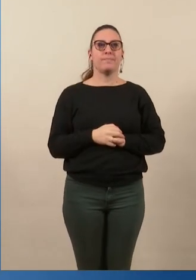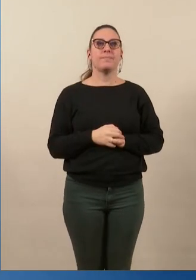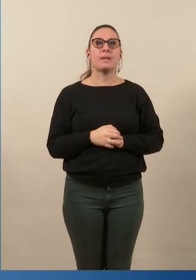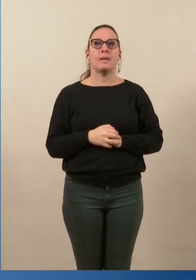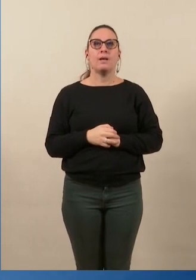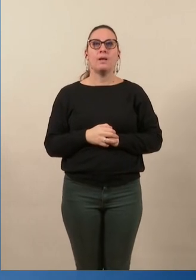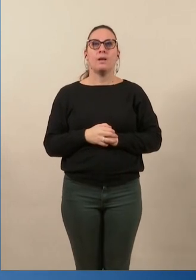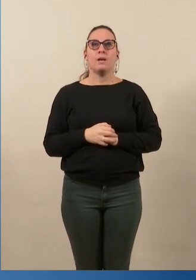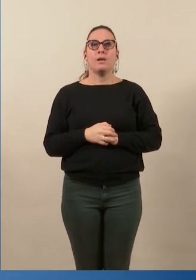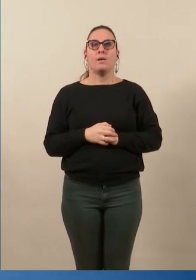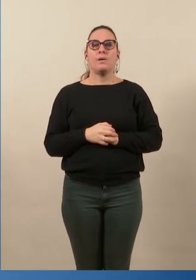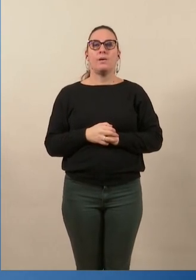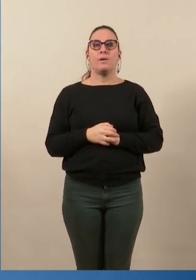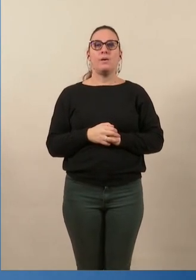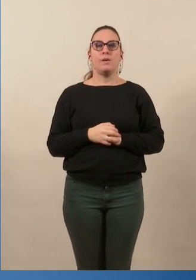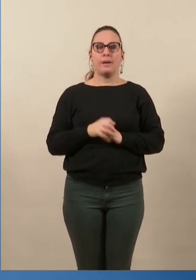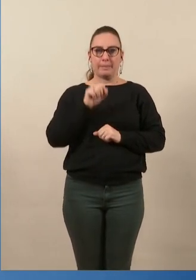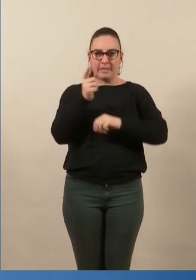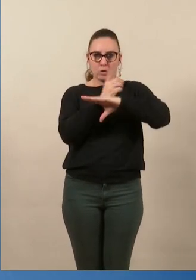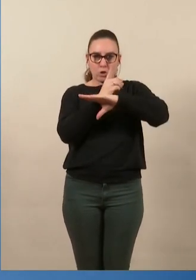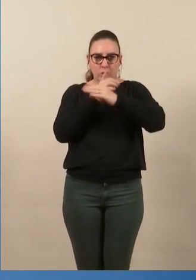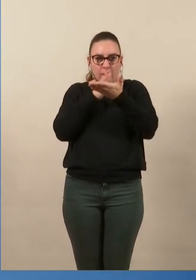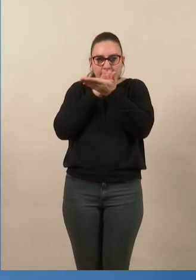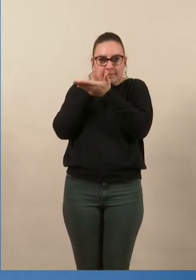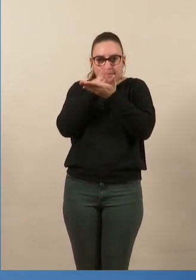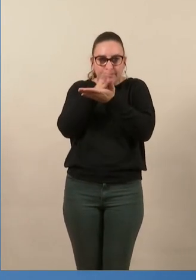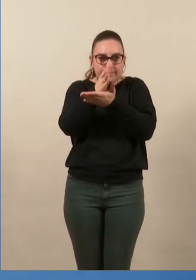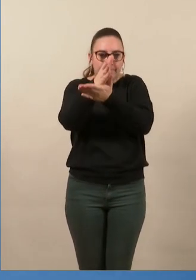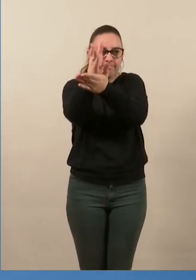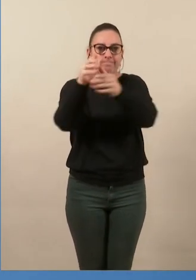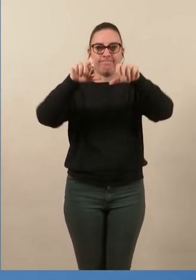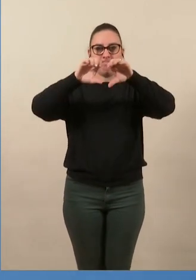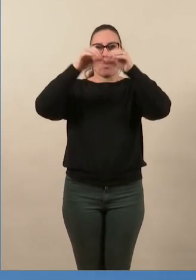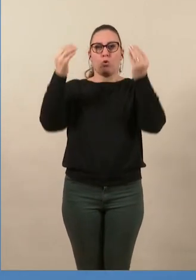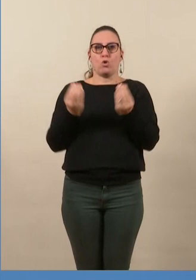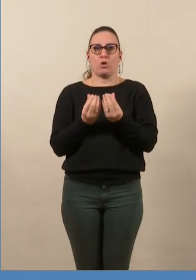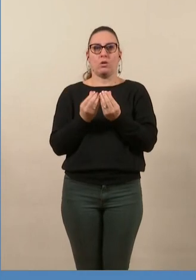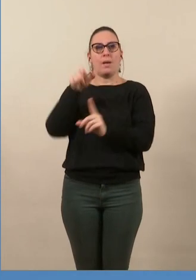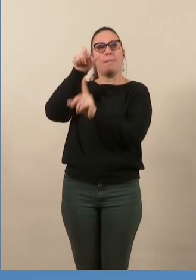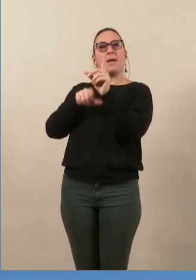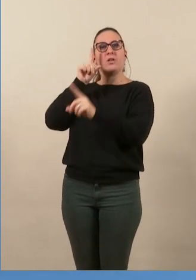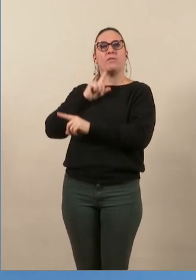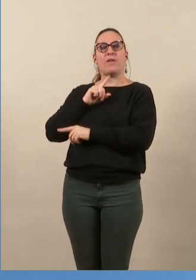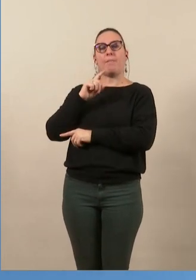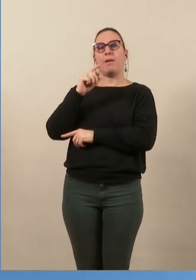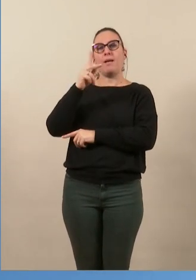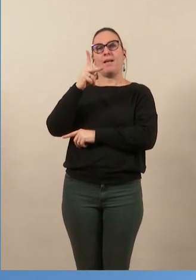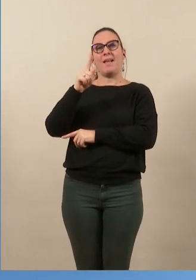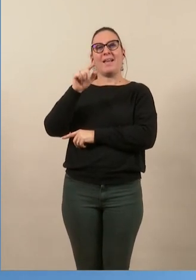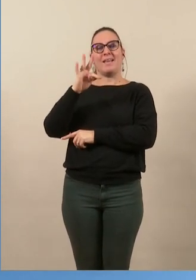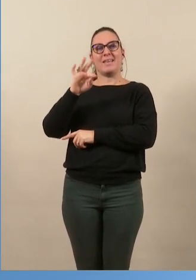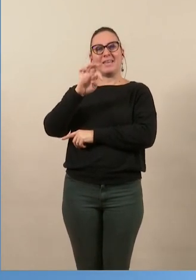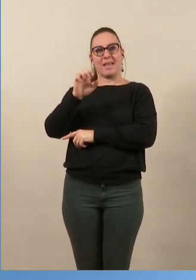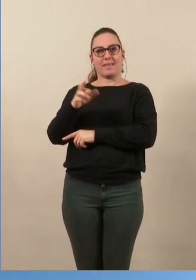environnementale cette boussole est un donut théorisé par l'économiste Kate reof qui